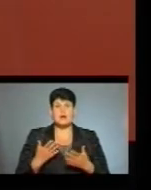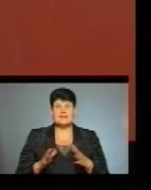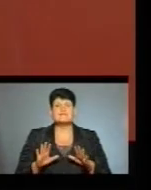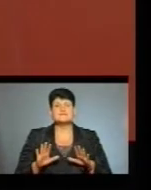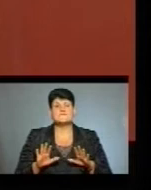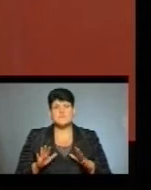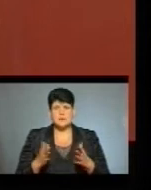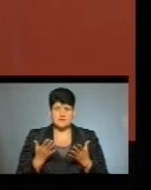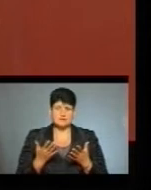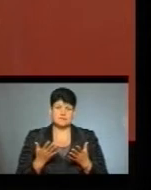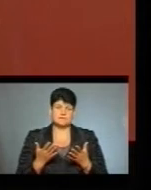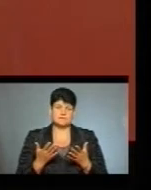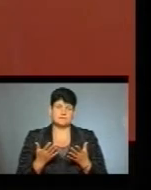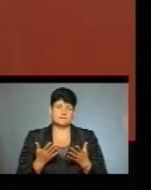випадки,